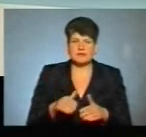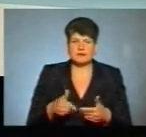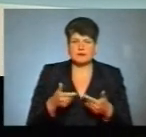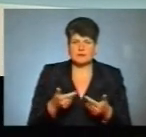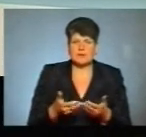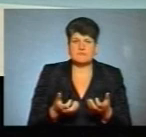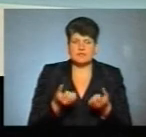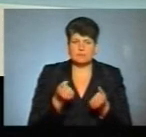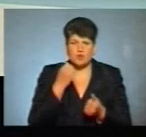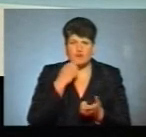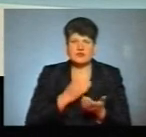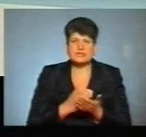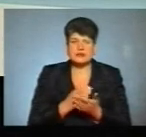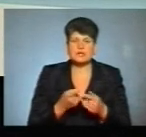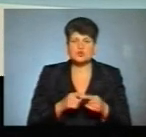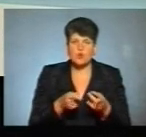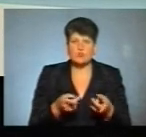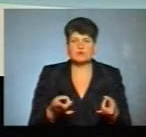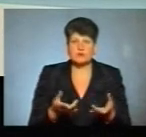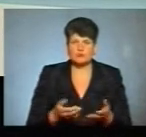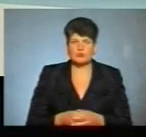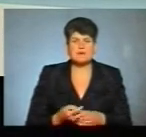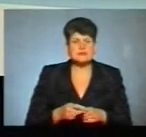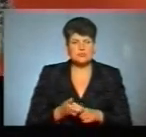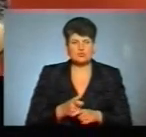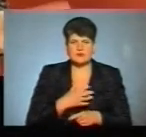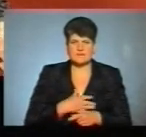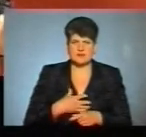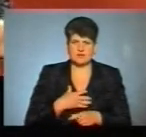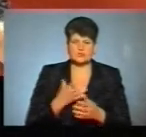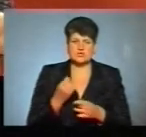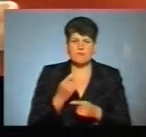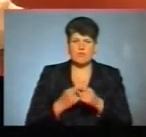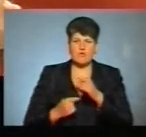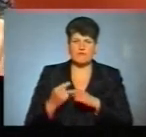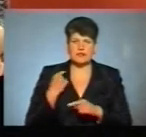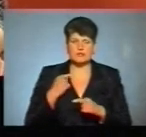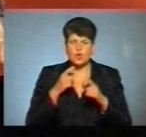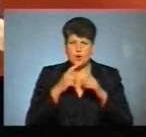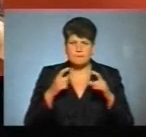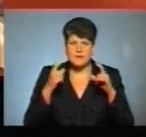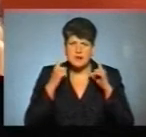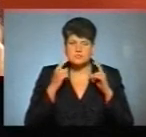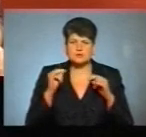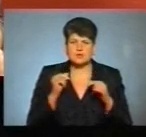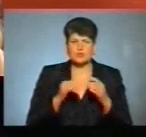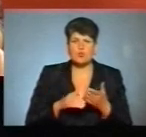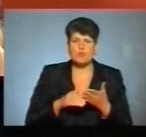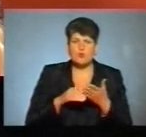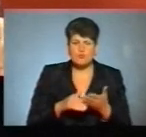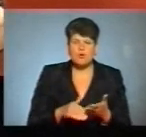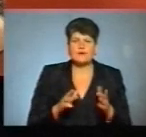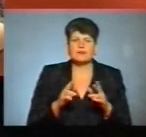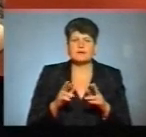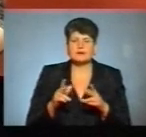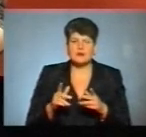підтримку ветеранів, які цього потребують. Це дуже важливо. Ще повернемося трохи до масок і допомоги.